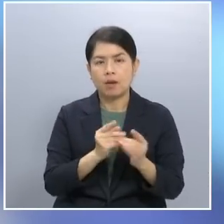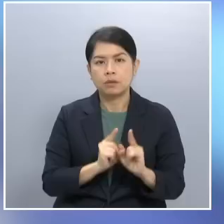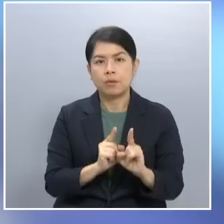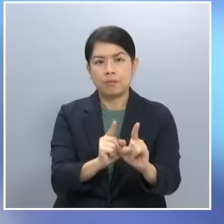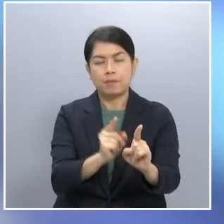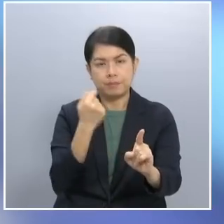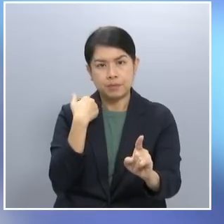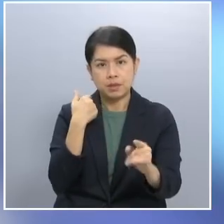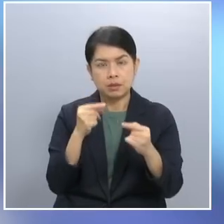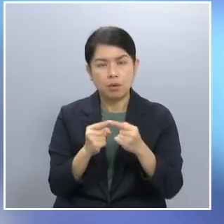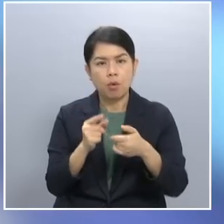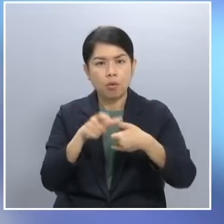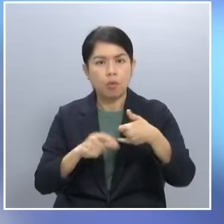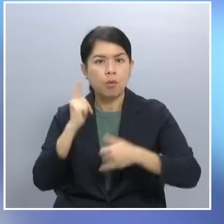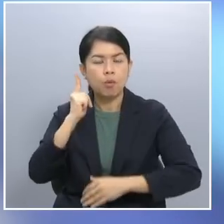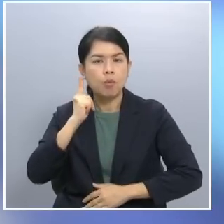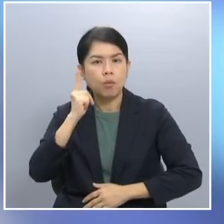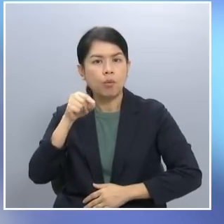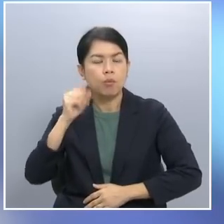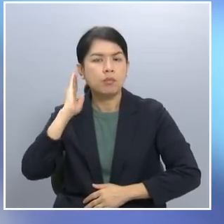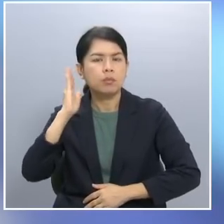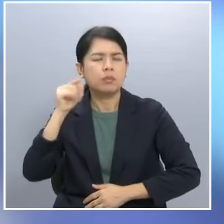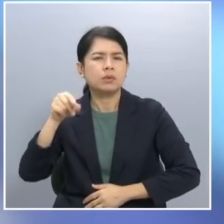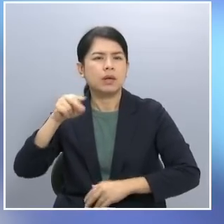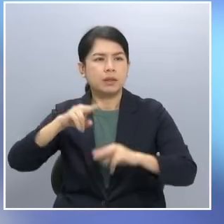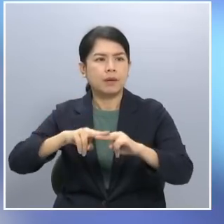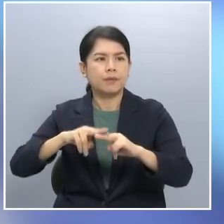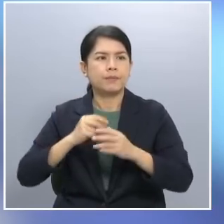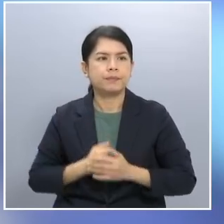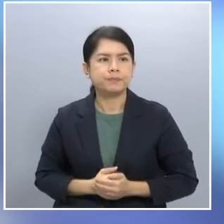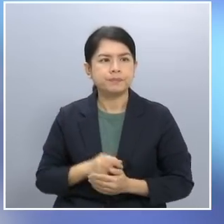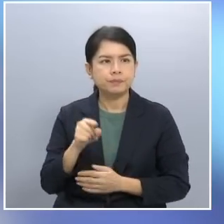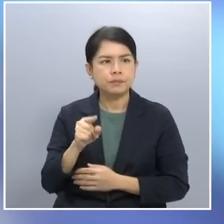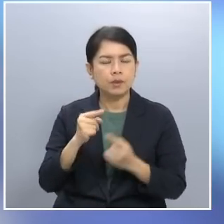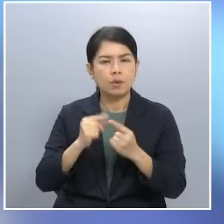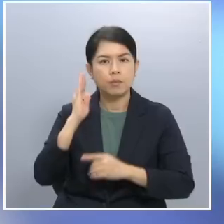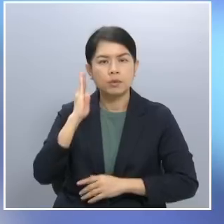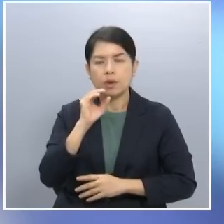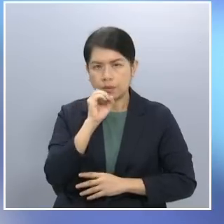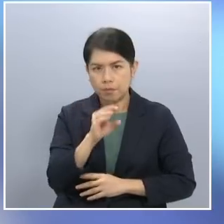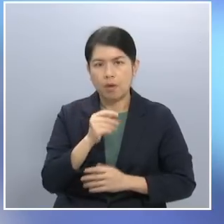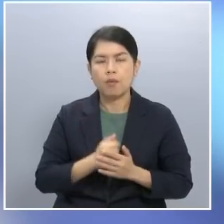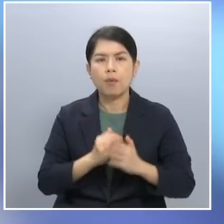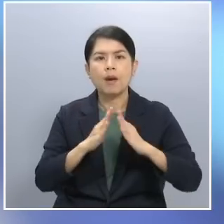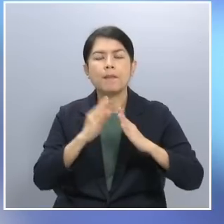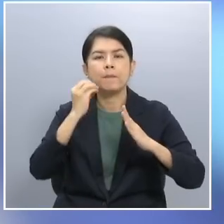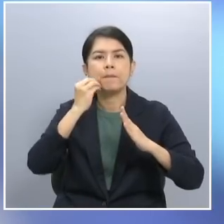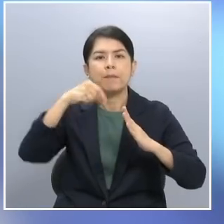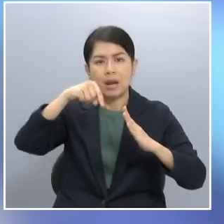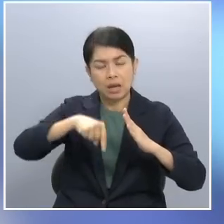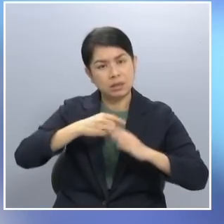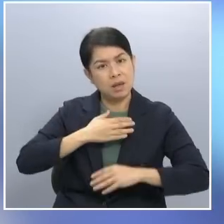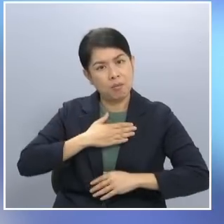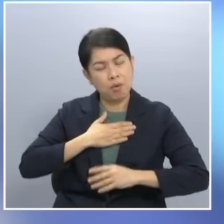ปถึงเนี่ยลุงเนี่ยน่าจะไปพูดประมาณว่าจริงๆบ้านหลังนี้เนี่ยผมเองก็ถูกต้องนะผ